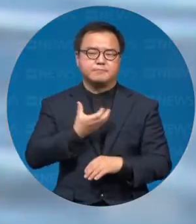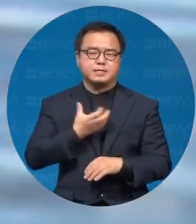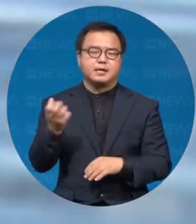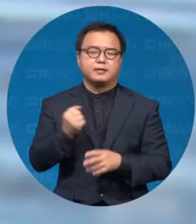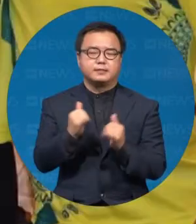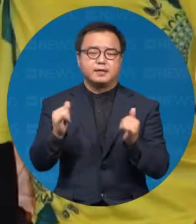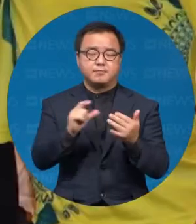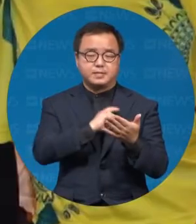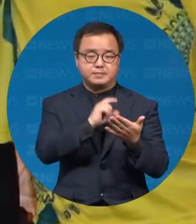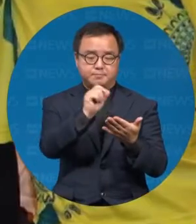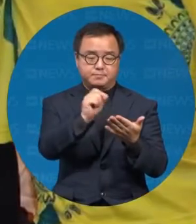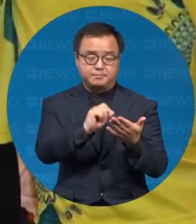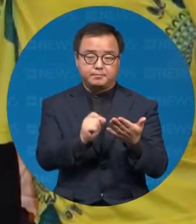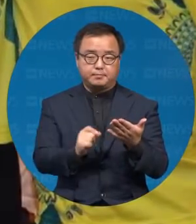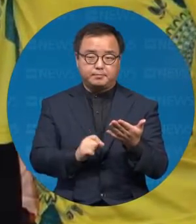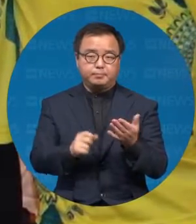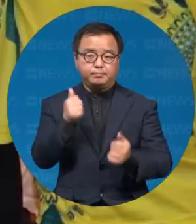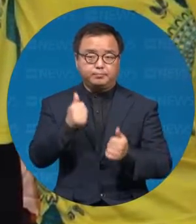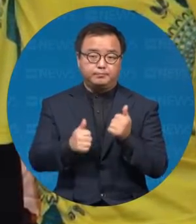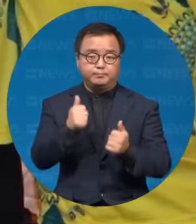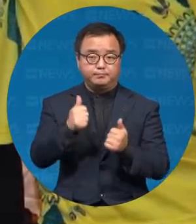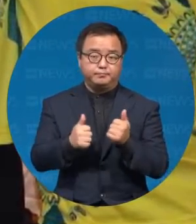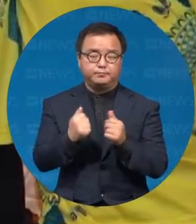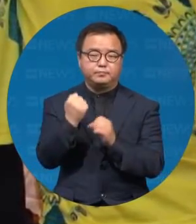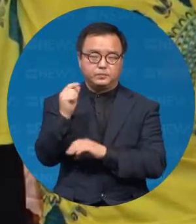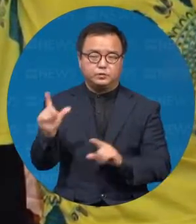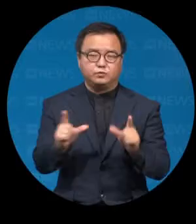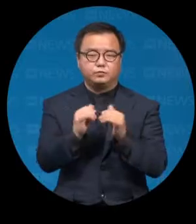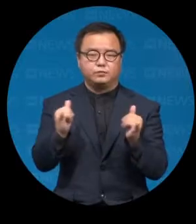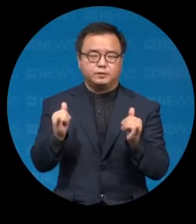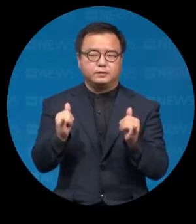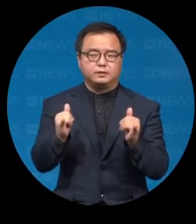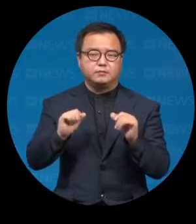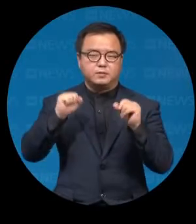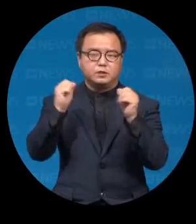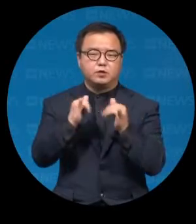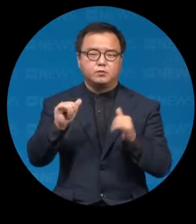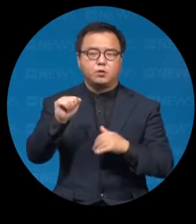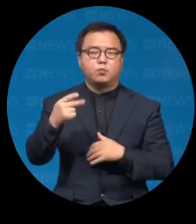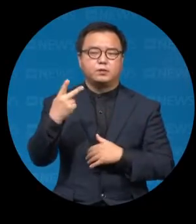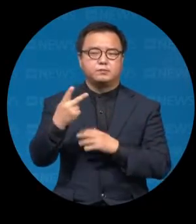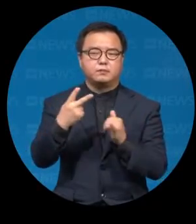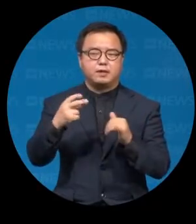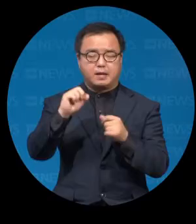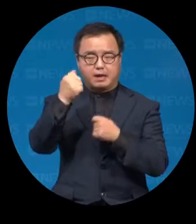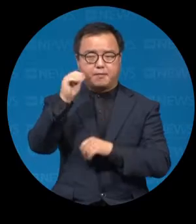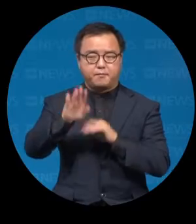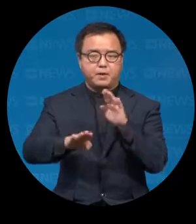새겼고 경기 유니폼엔 원주민 선수 52명의 발자국이 선명합니다.